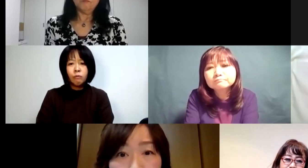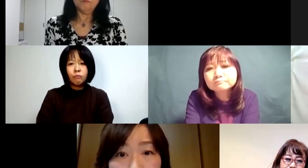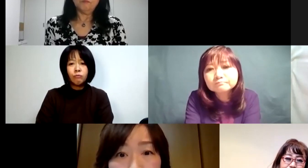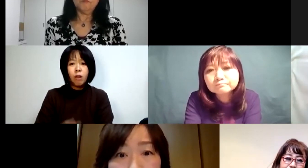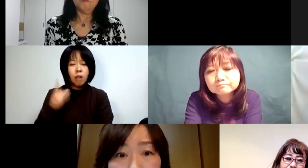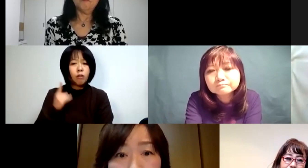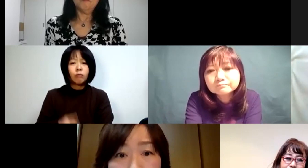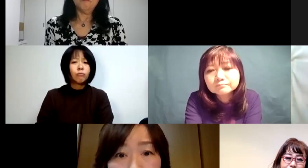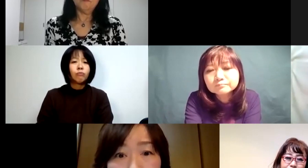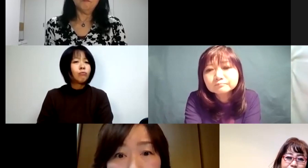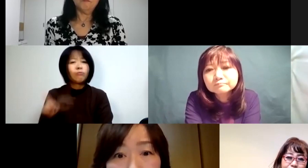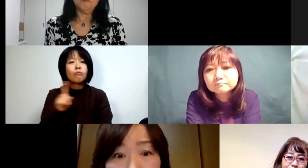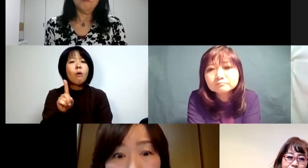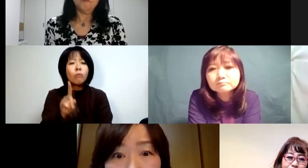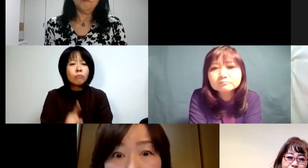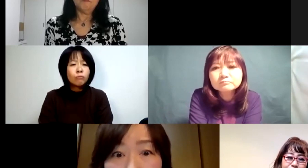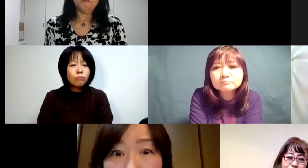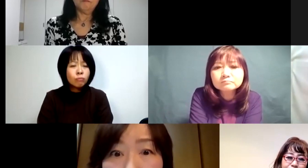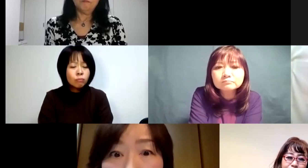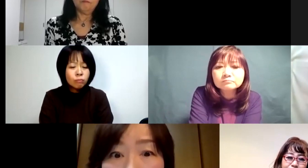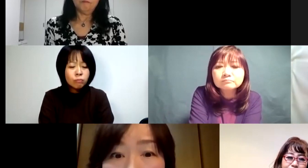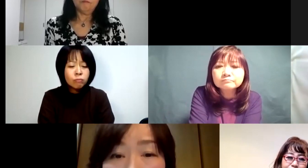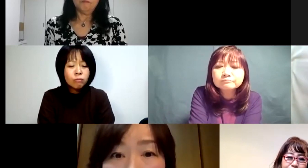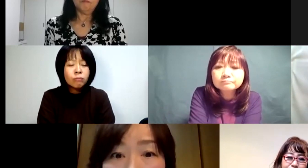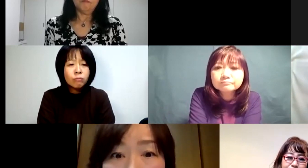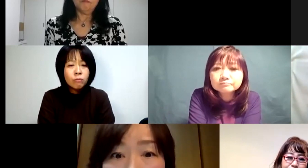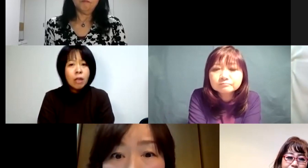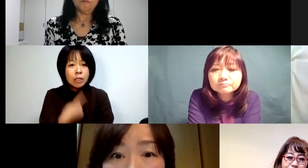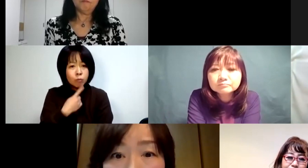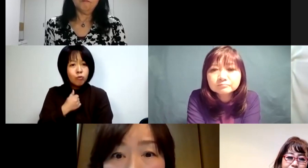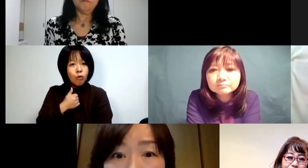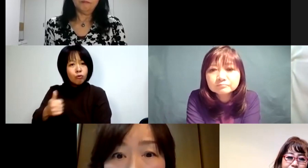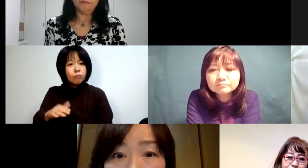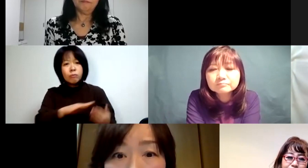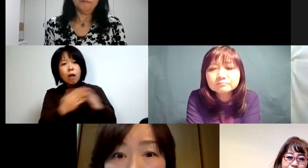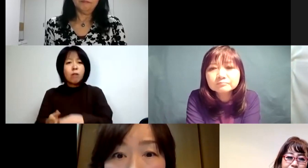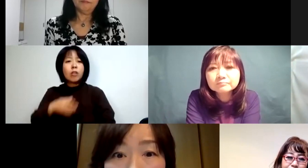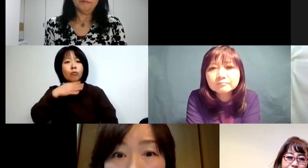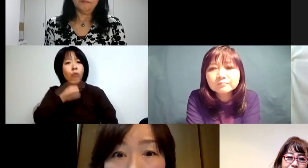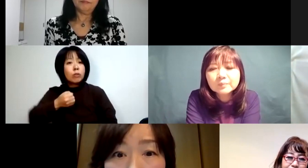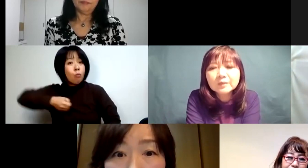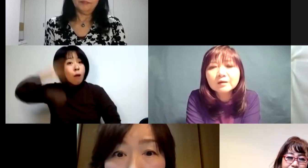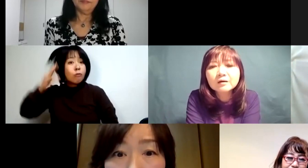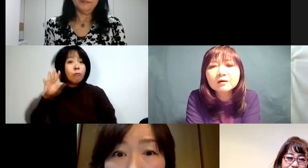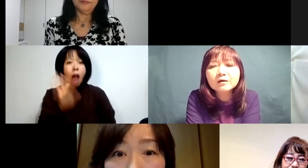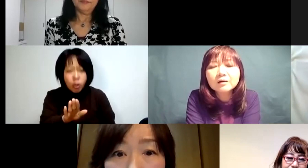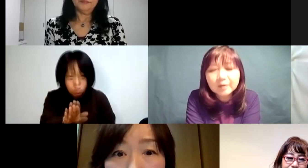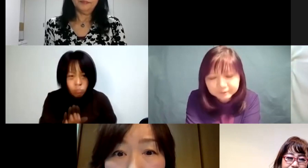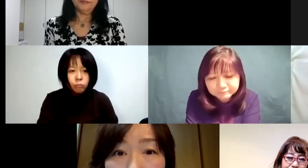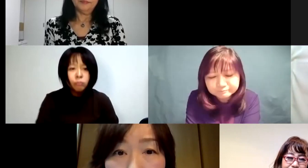忘れたってどういうこと？自分のご主人の去年忘れるってある？